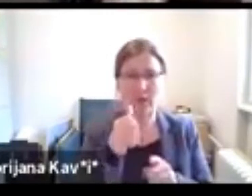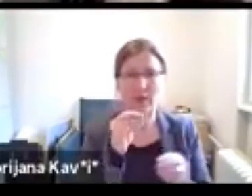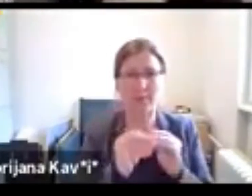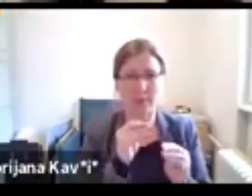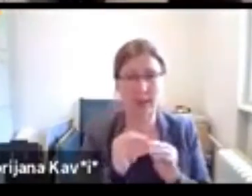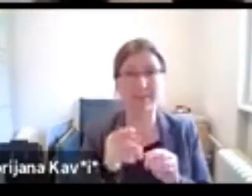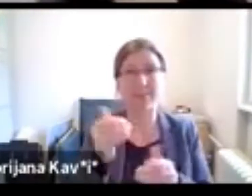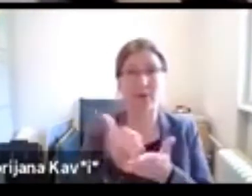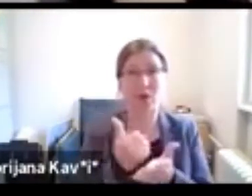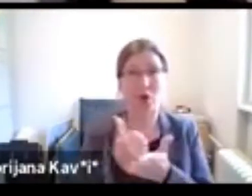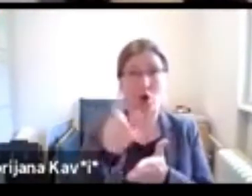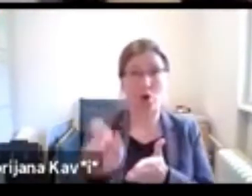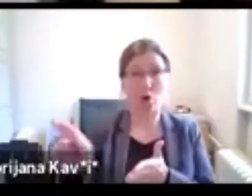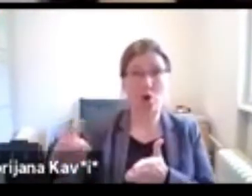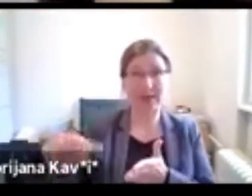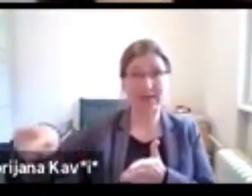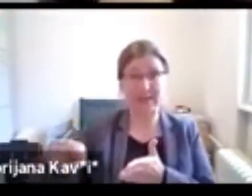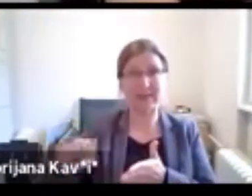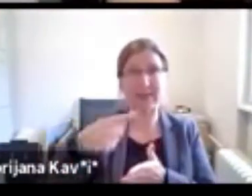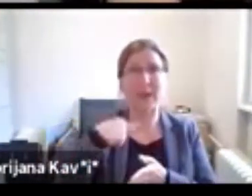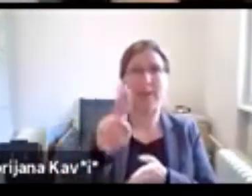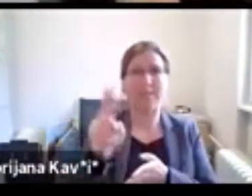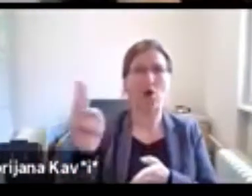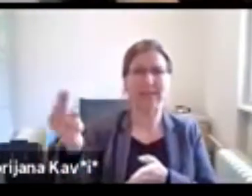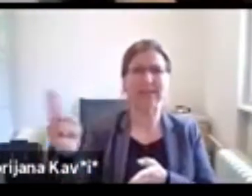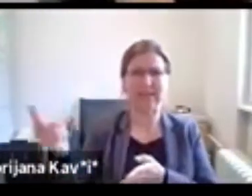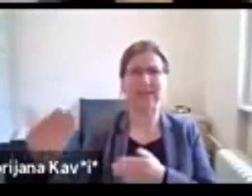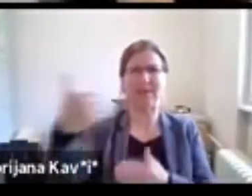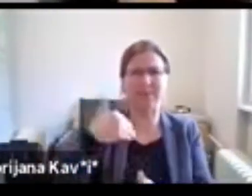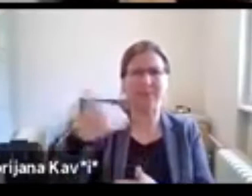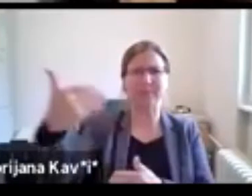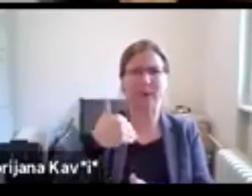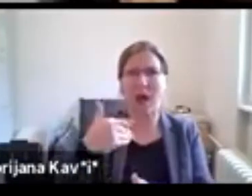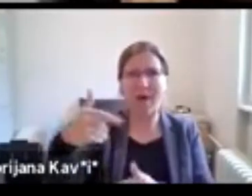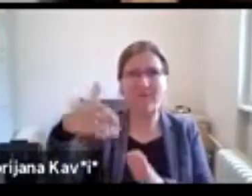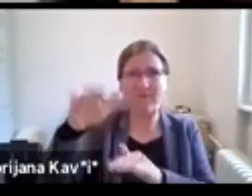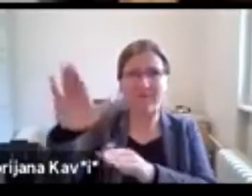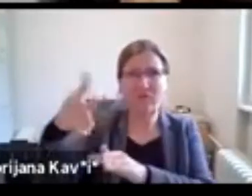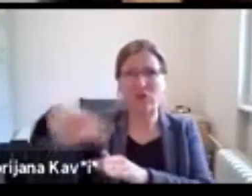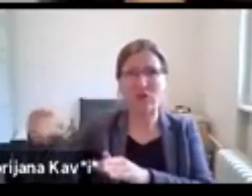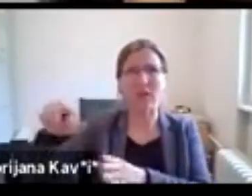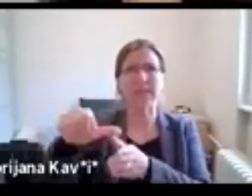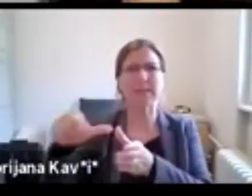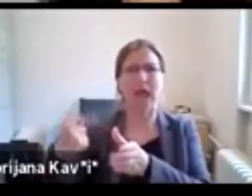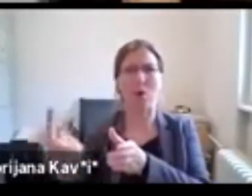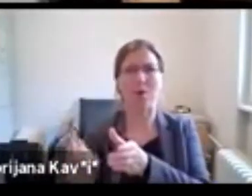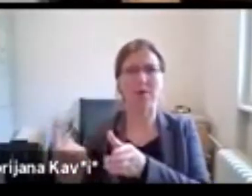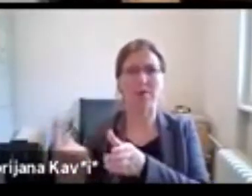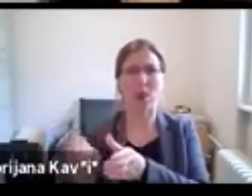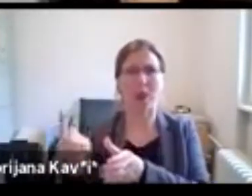i korisnici koje pozivamo na obrade također u samoizolaciji ili su možda trenutno boluju od